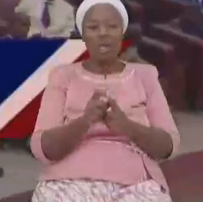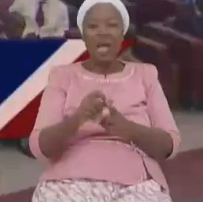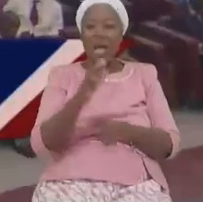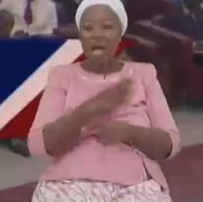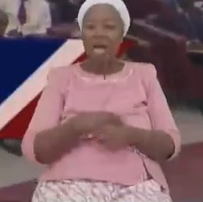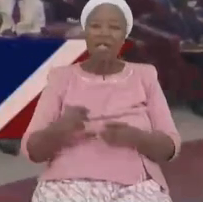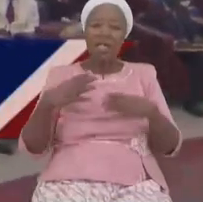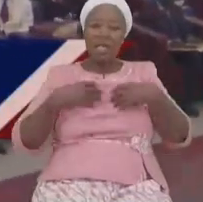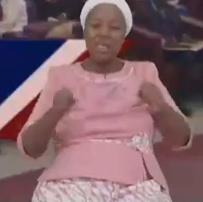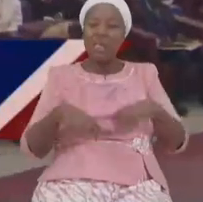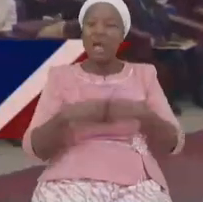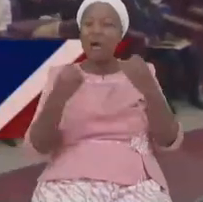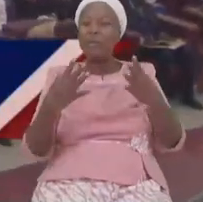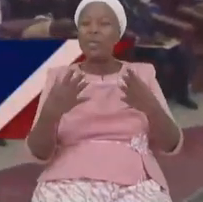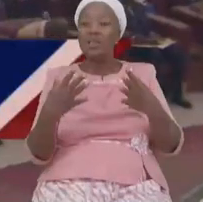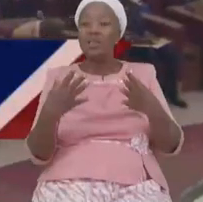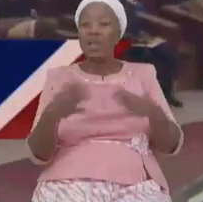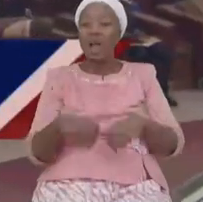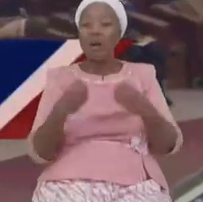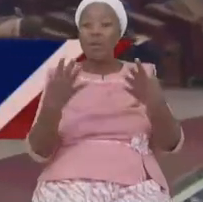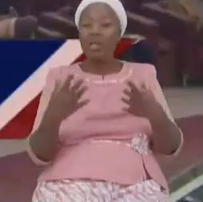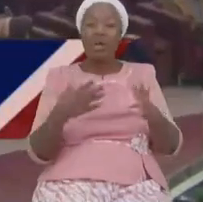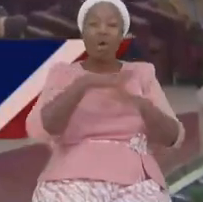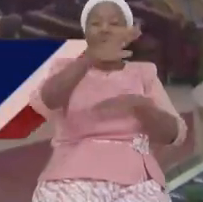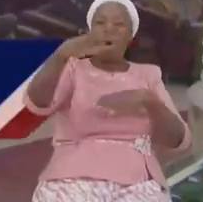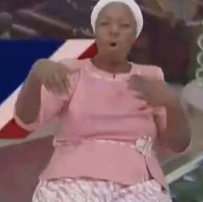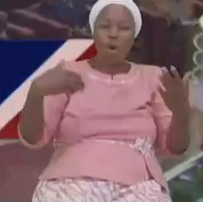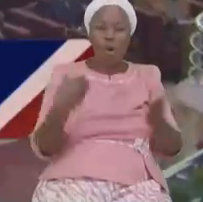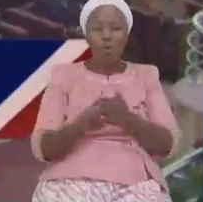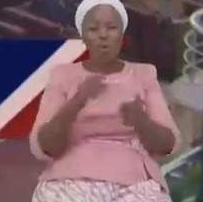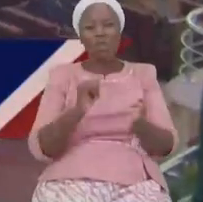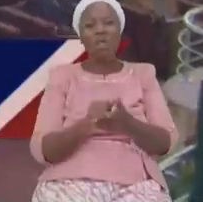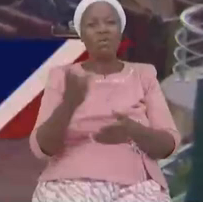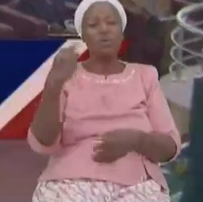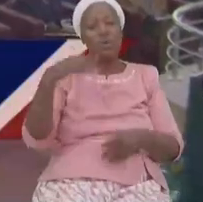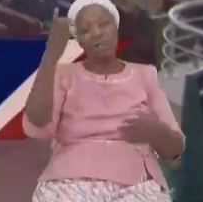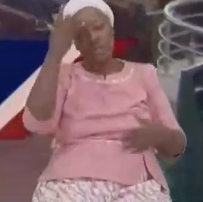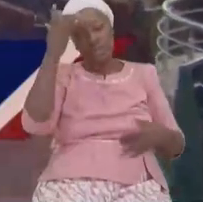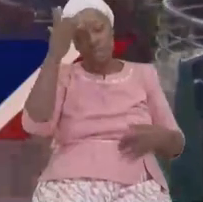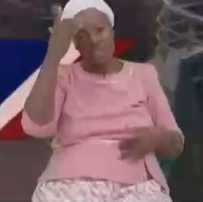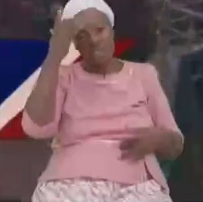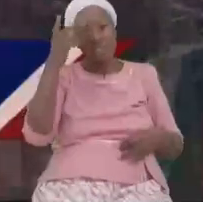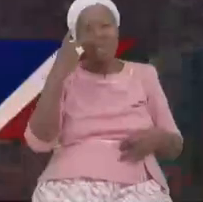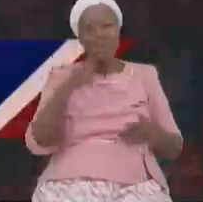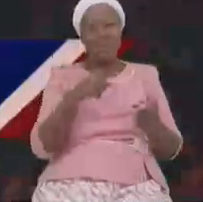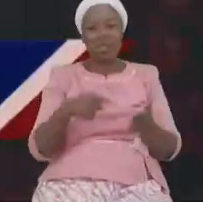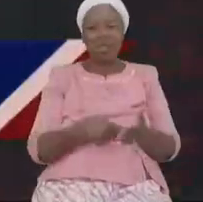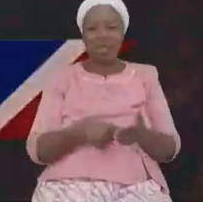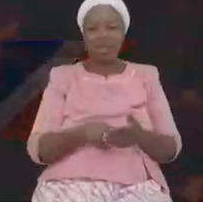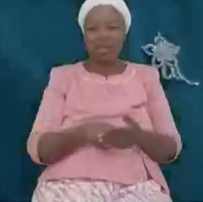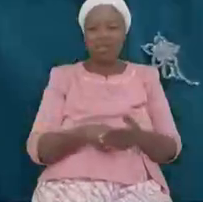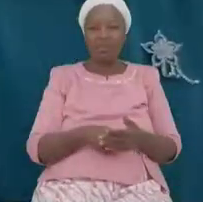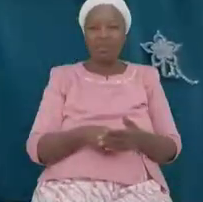combien? Tous les malades. Regardez ici moi. On lui